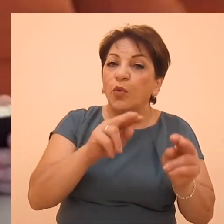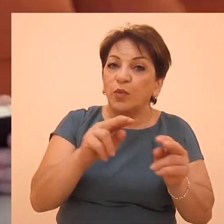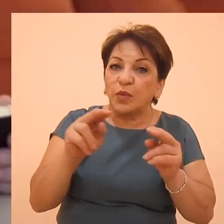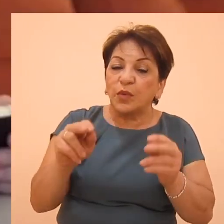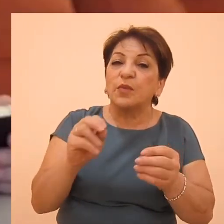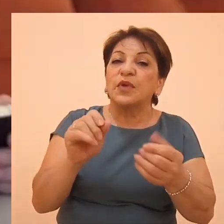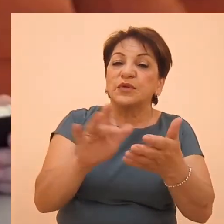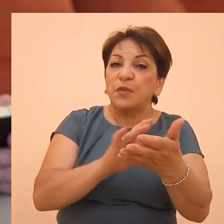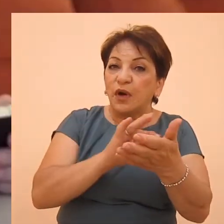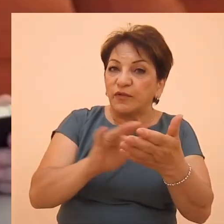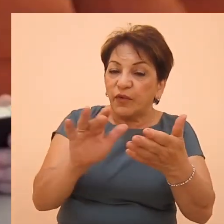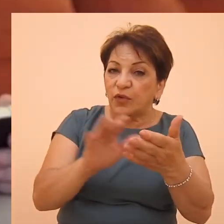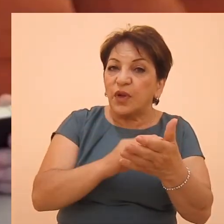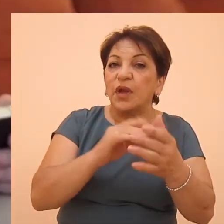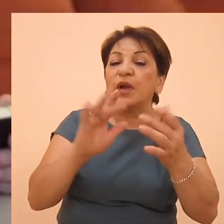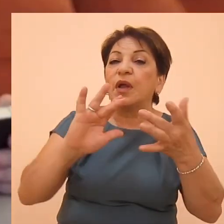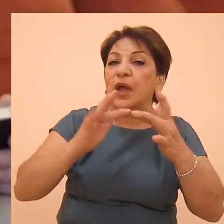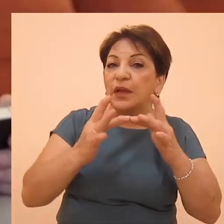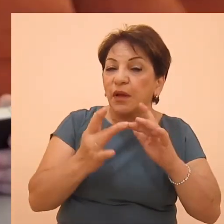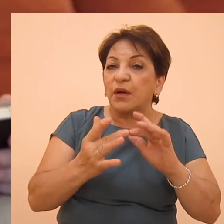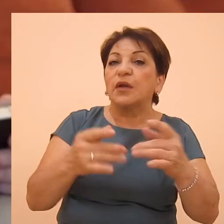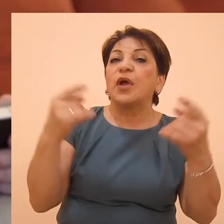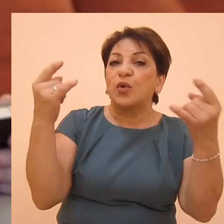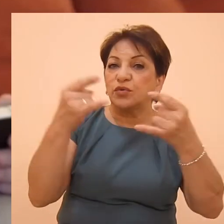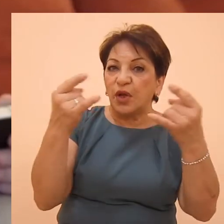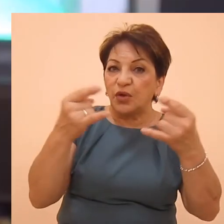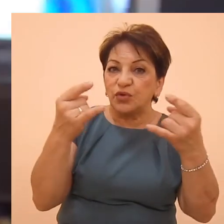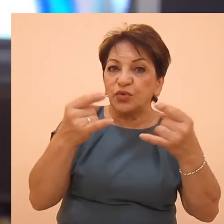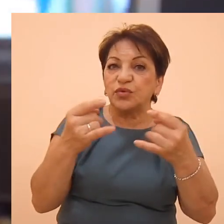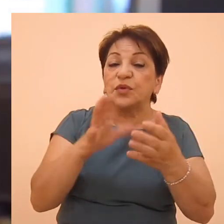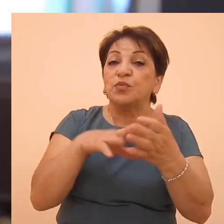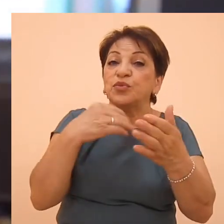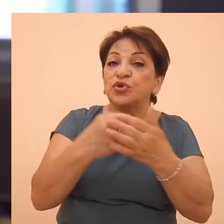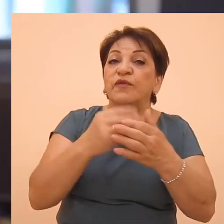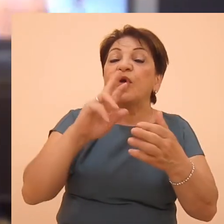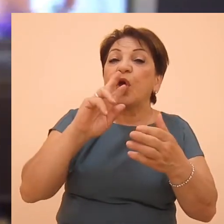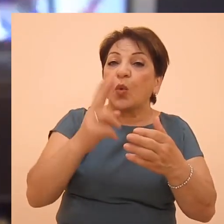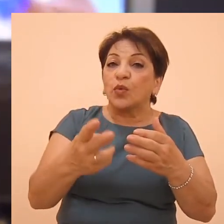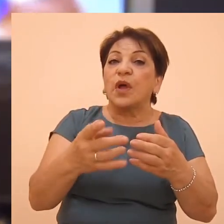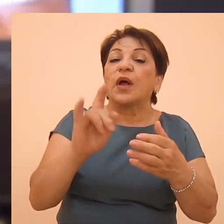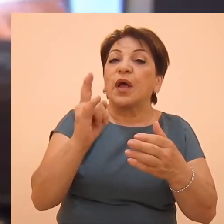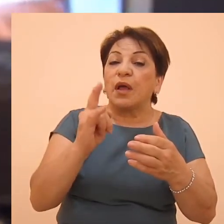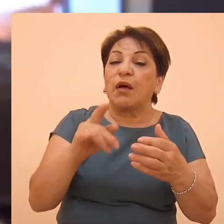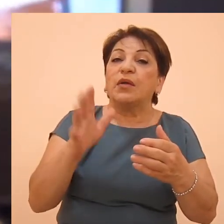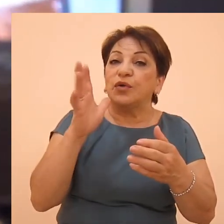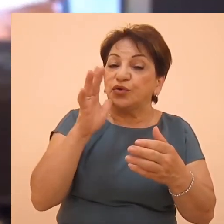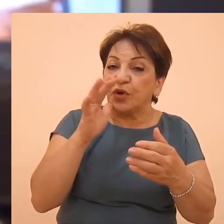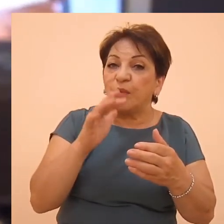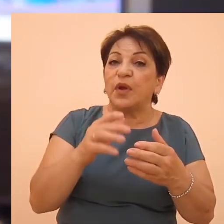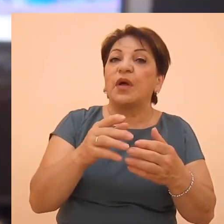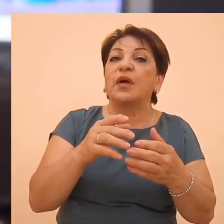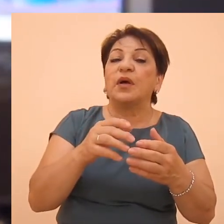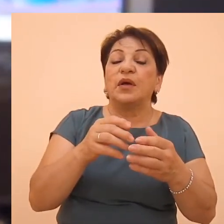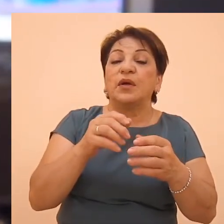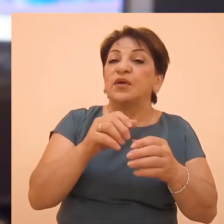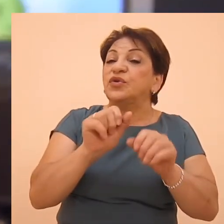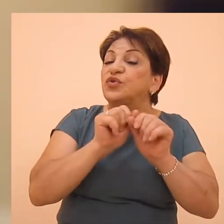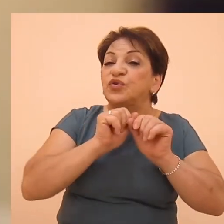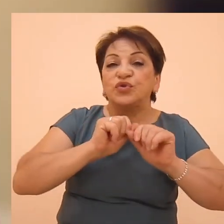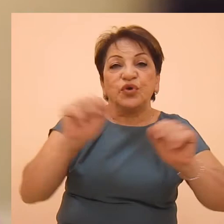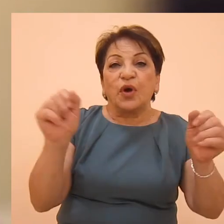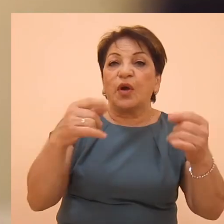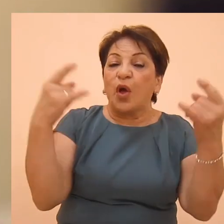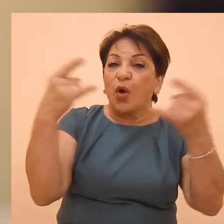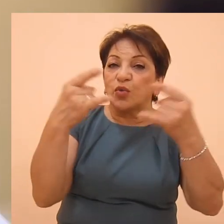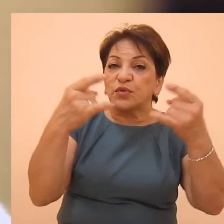երեխաներն օգտագործում սմարթֆոնները, համացանցն ու հեռուստացույցը։ Մինչև 2 տարեկան երեխաների դեպքում առհասարակ խորուրդ չի տրվում